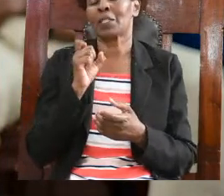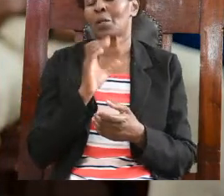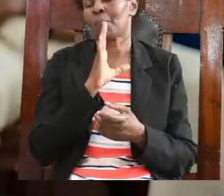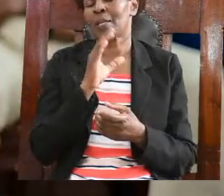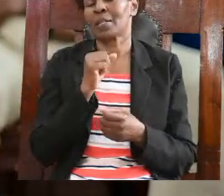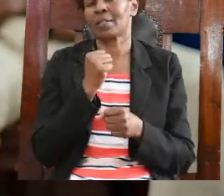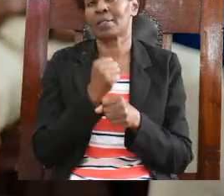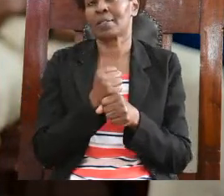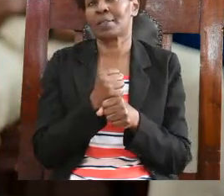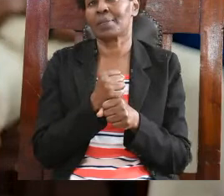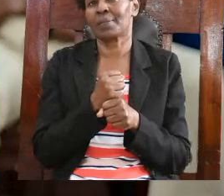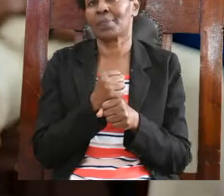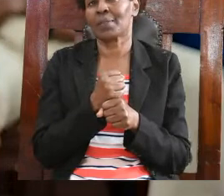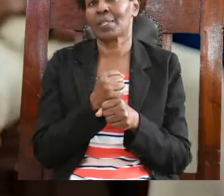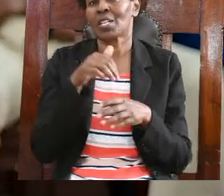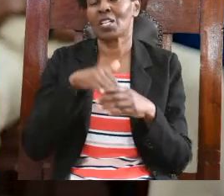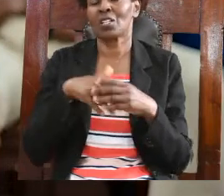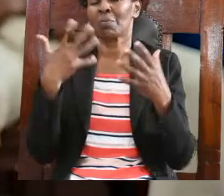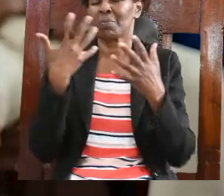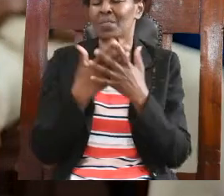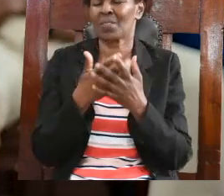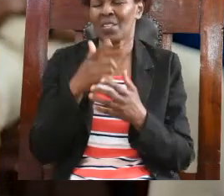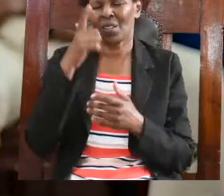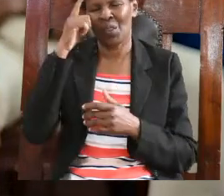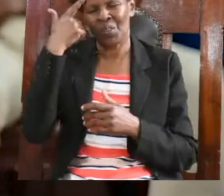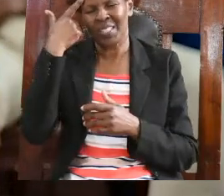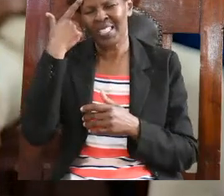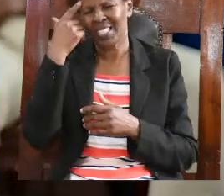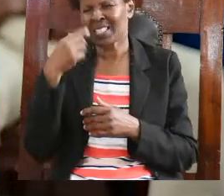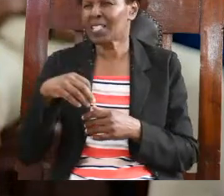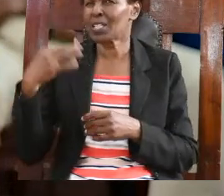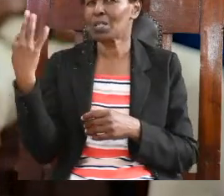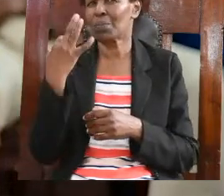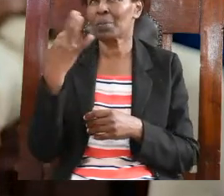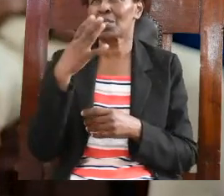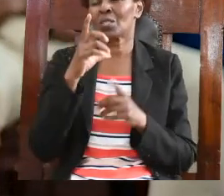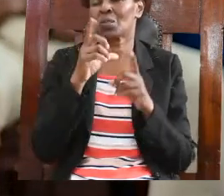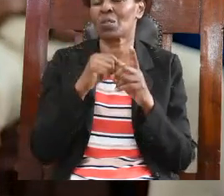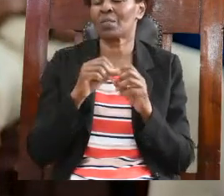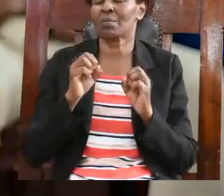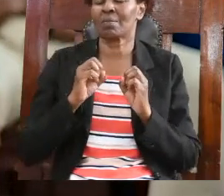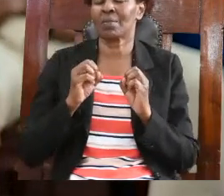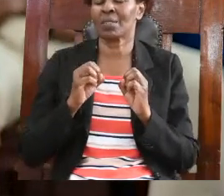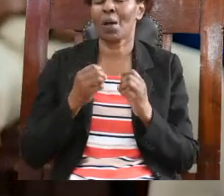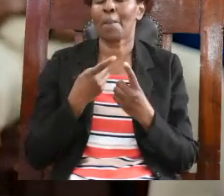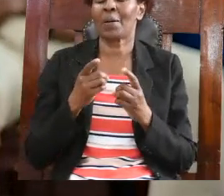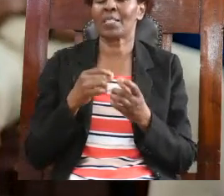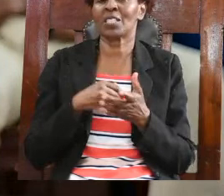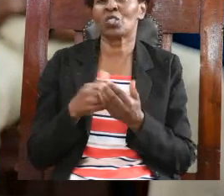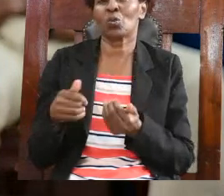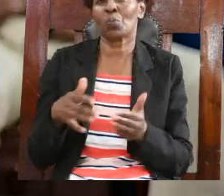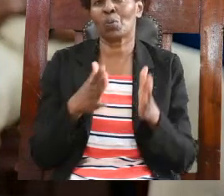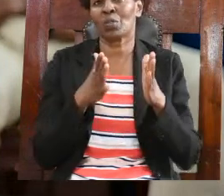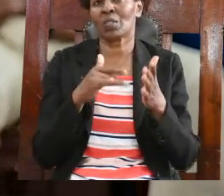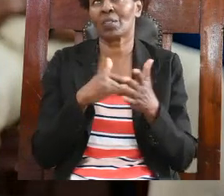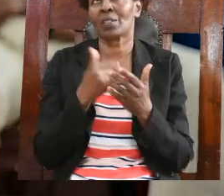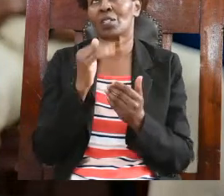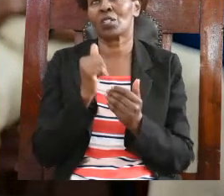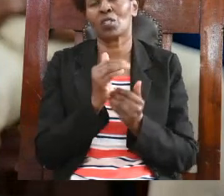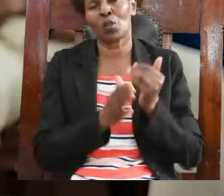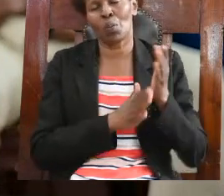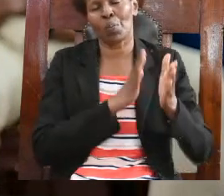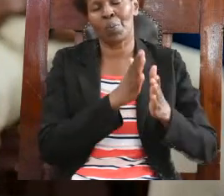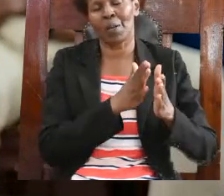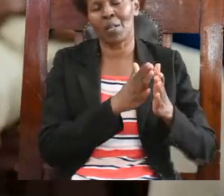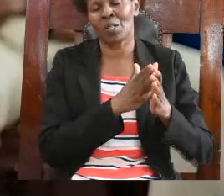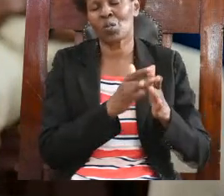korokoroni, walidhani sasa hata hubiri injili. Lakini kumbe ilikuwa ni nafasi ambao Mungu alikuwa anaiandaa